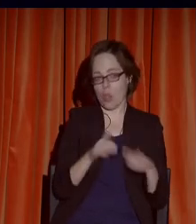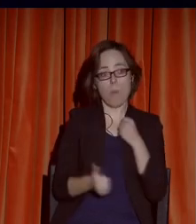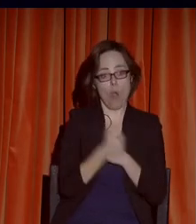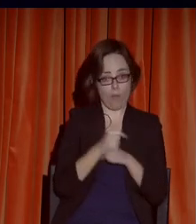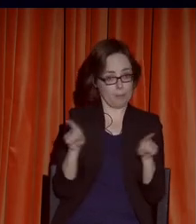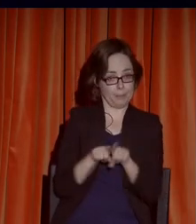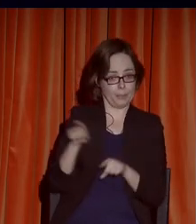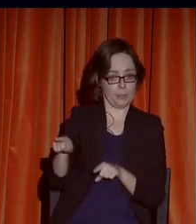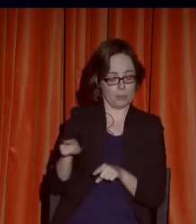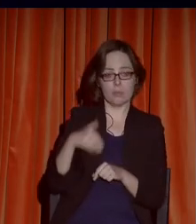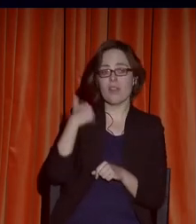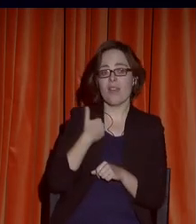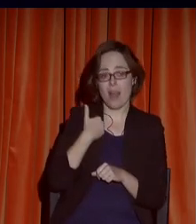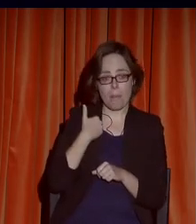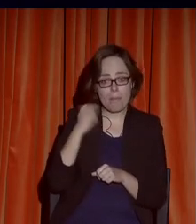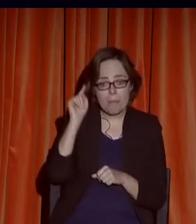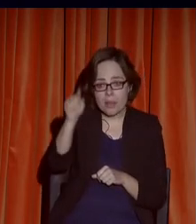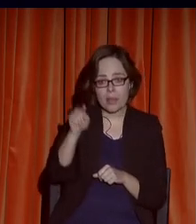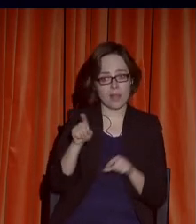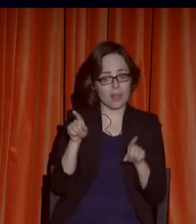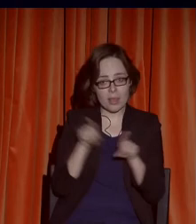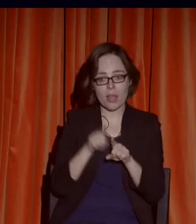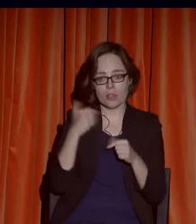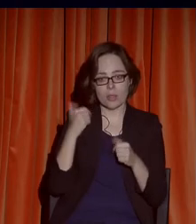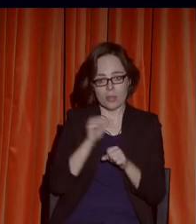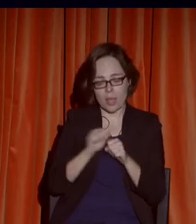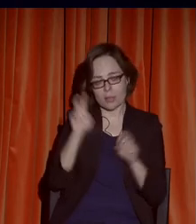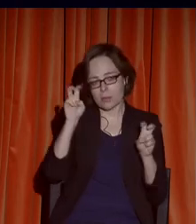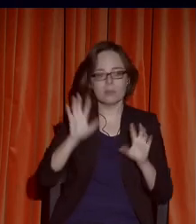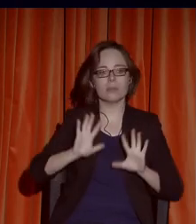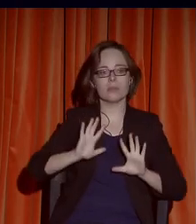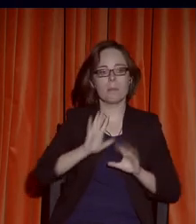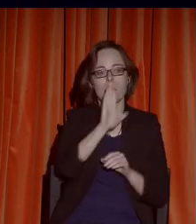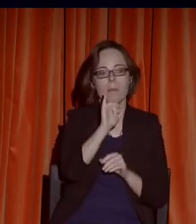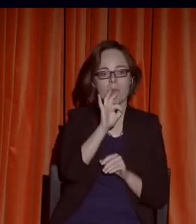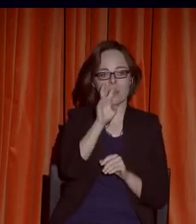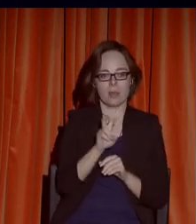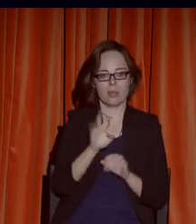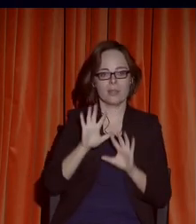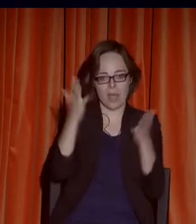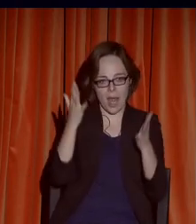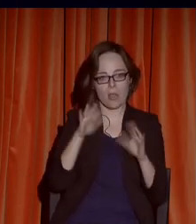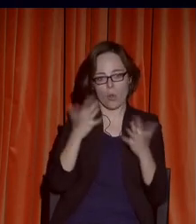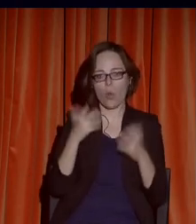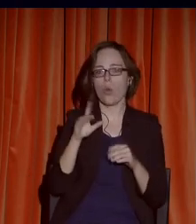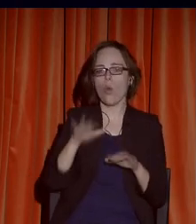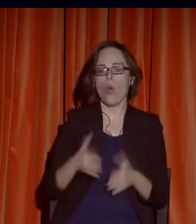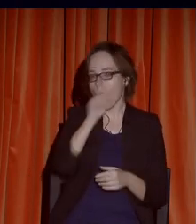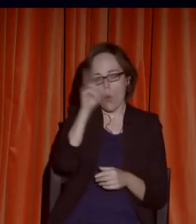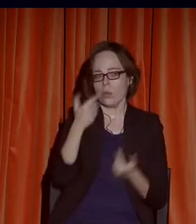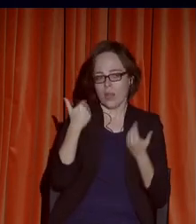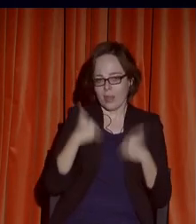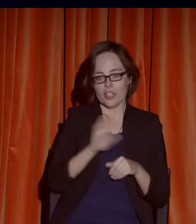samego powodu. W Wielkiej Brytanii mamy cały birth strike, czyli strajk przeciwko urodzinom dzieci, spowodowany